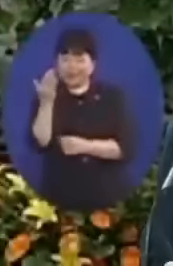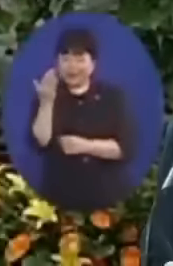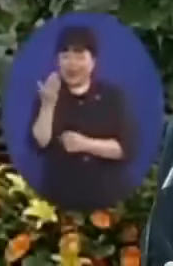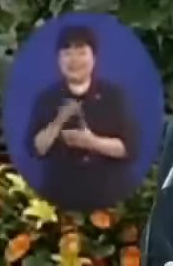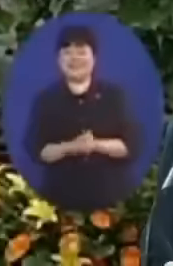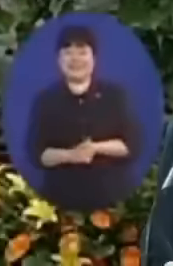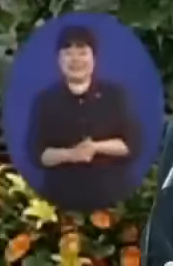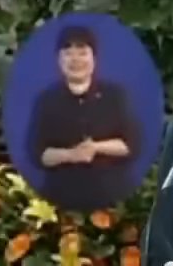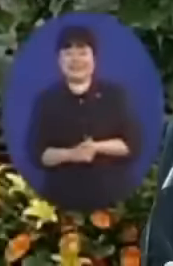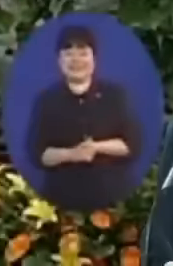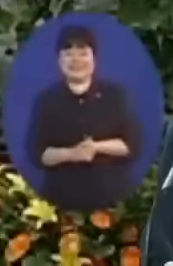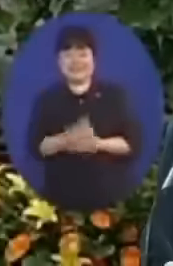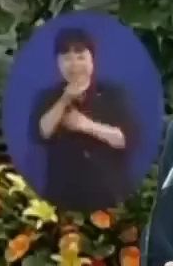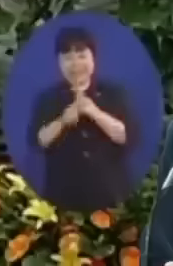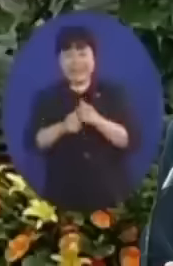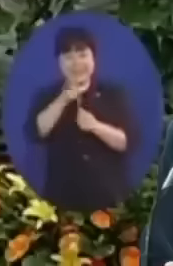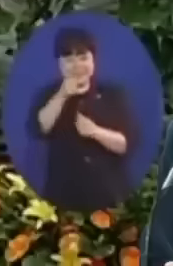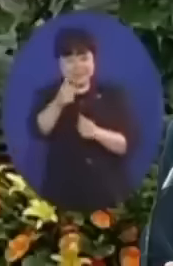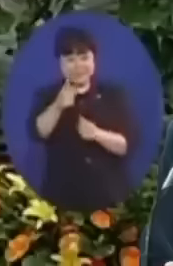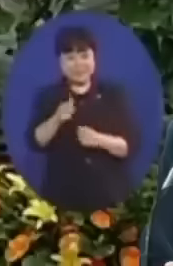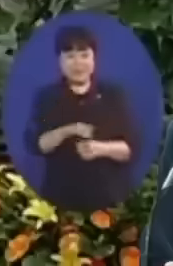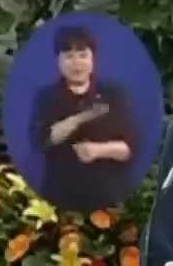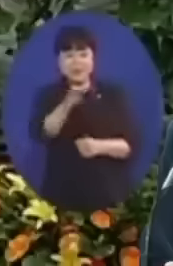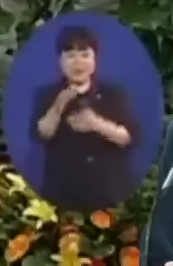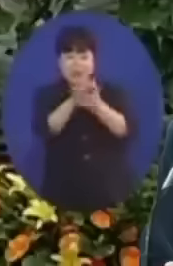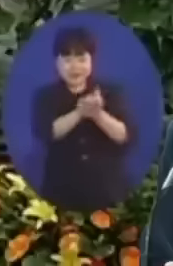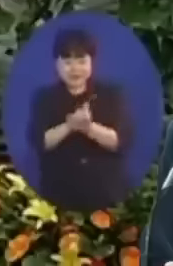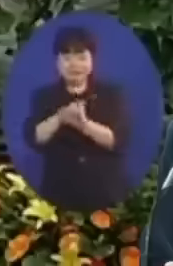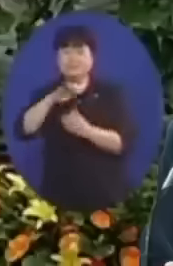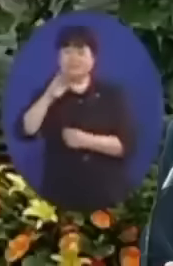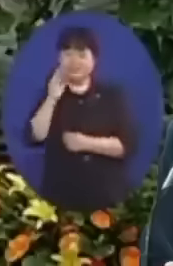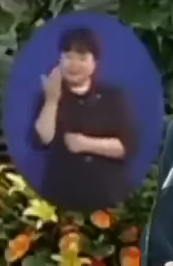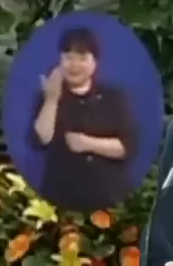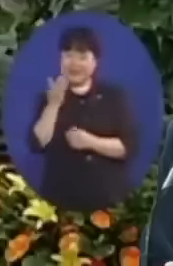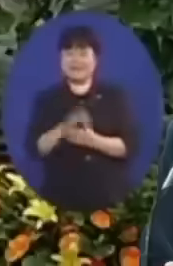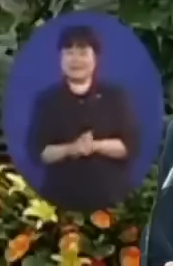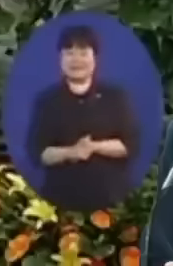것입니다. 하나님이 우리의 친구가 되신다.